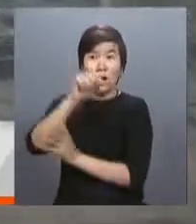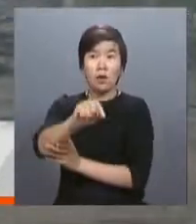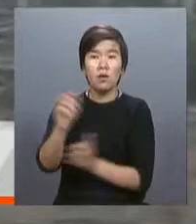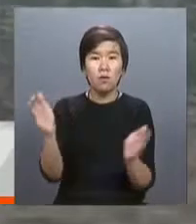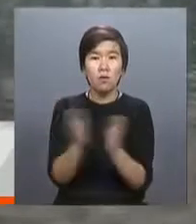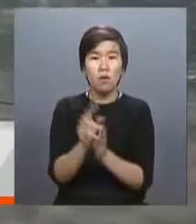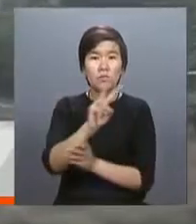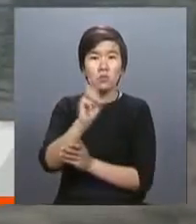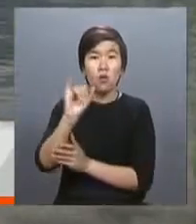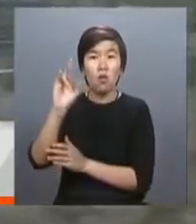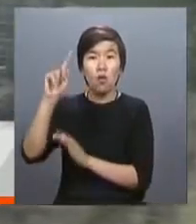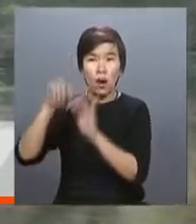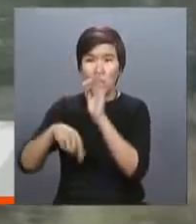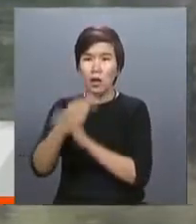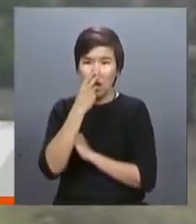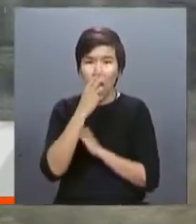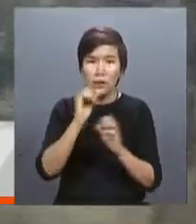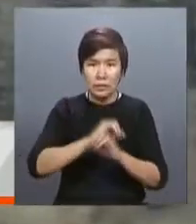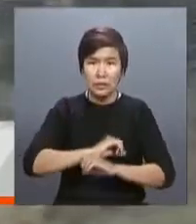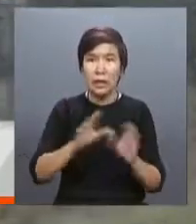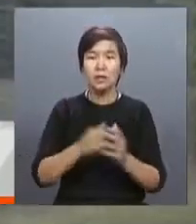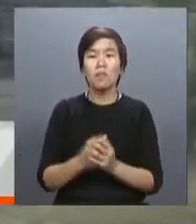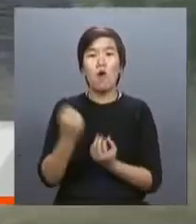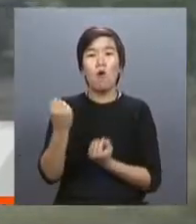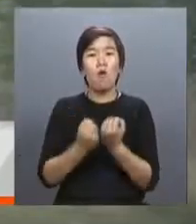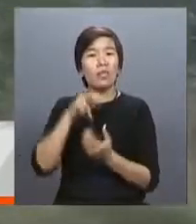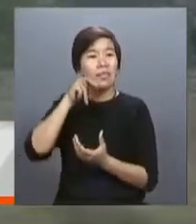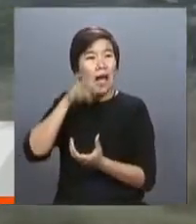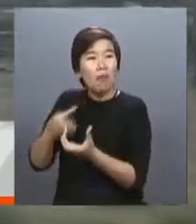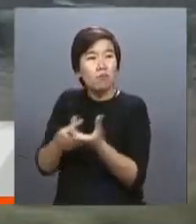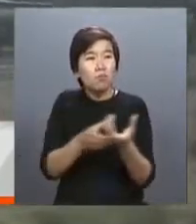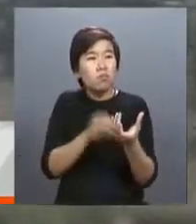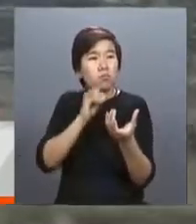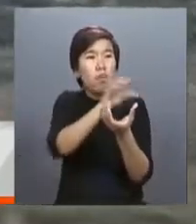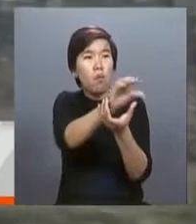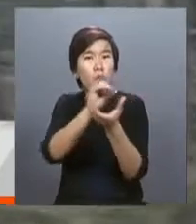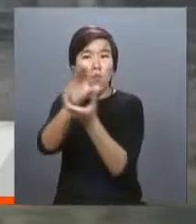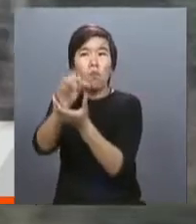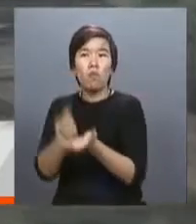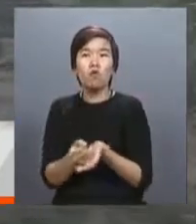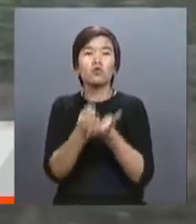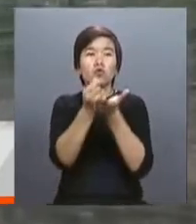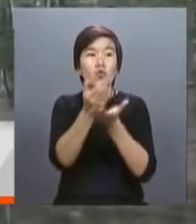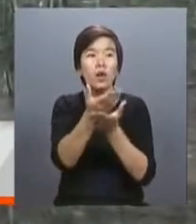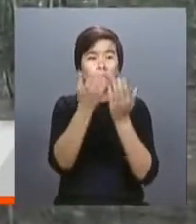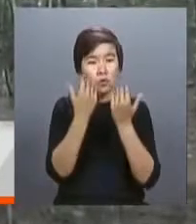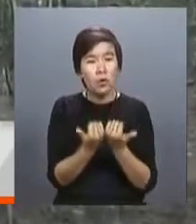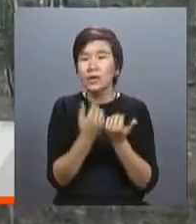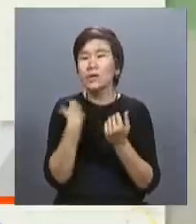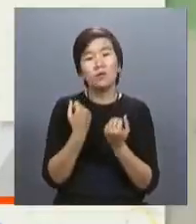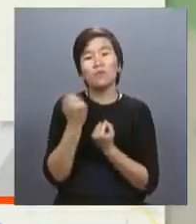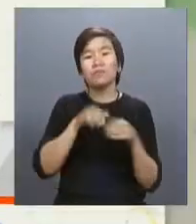ไร่ยังคงปรากฏอยู่ส่วนรดน้ำของหลายหน่วยงานที่ถูกส่งมาเฝ้าระวังวังเหตุซ้ำได้ถอนกำลังออกจากพื้นที่